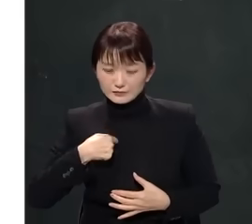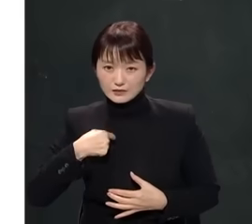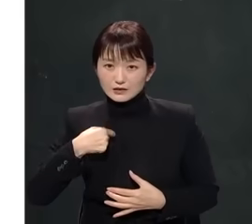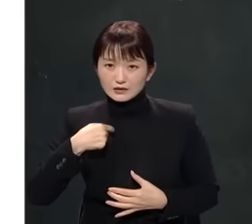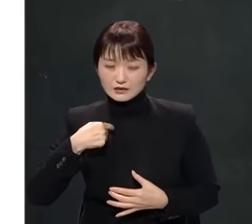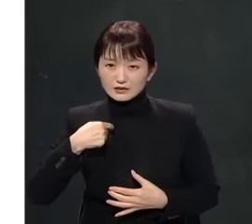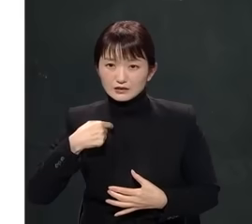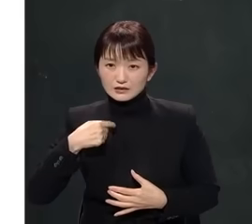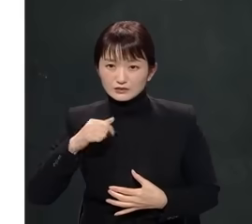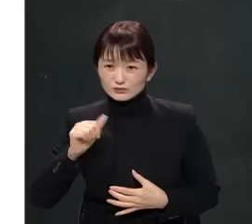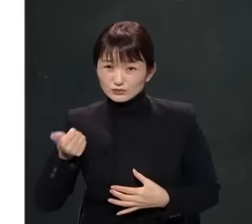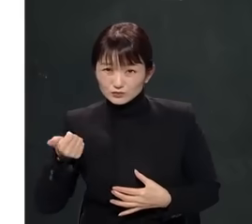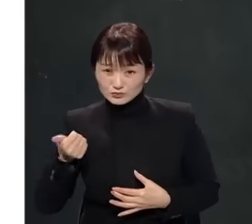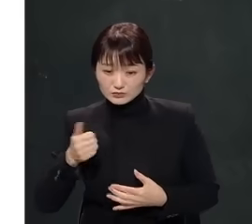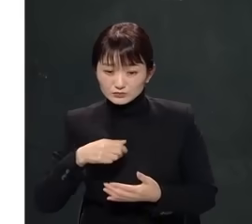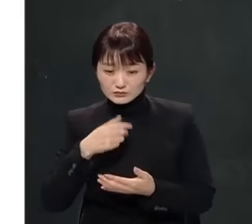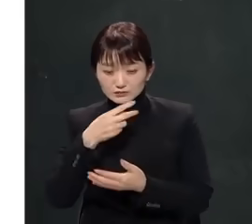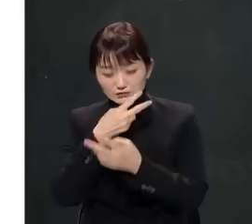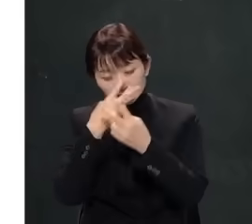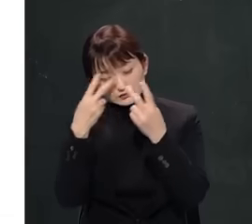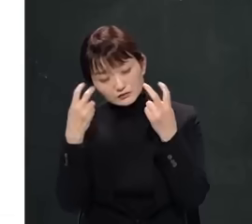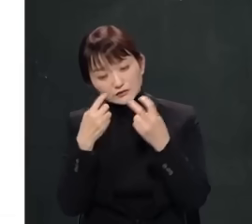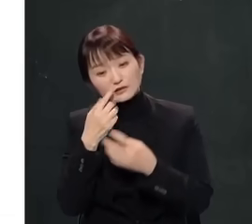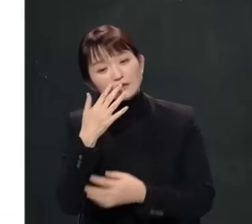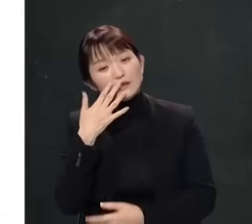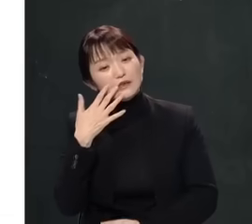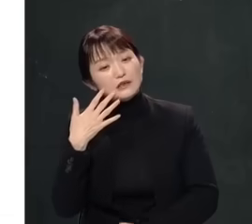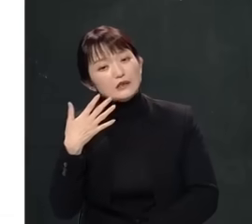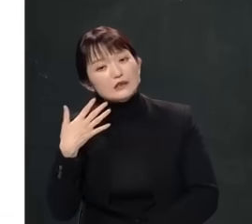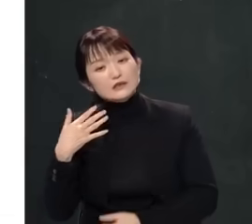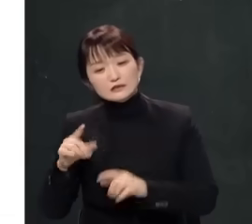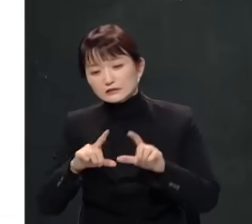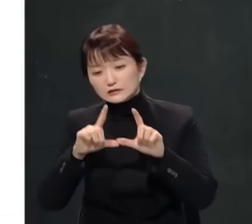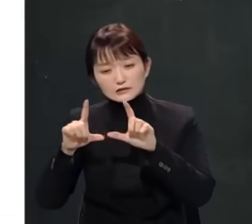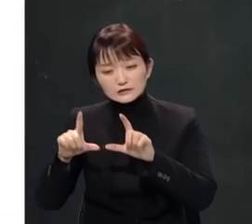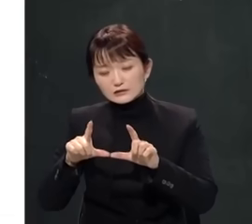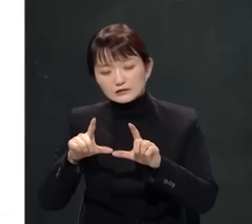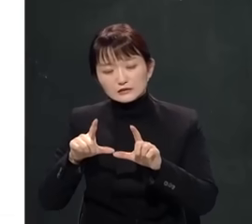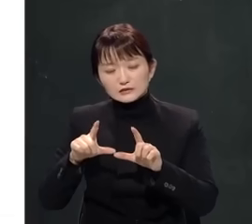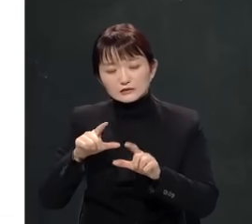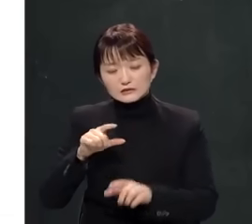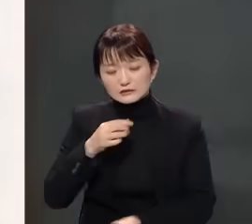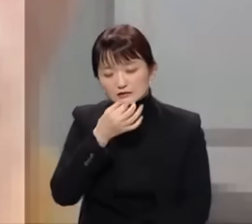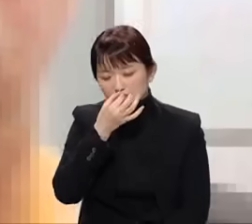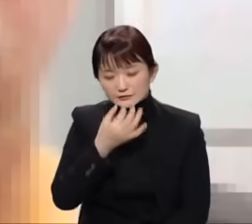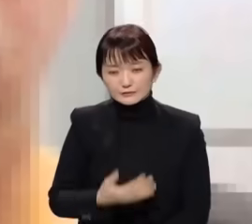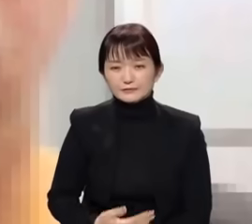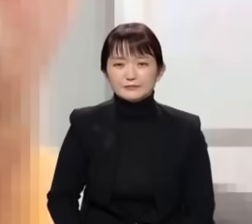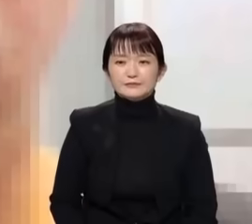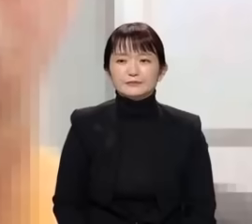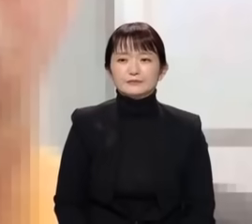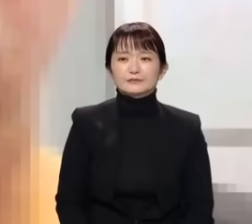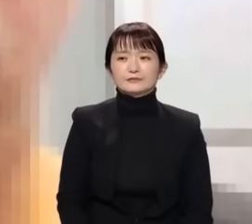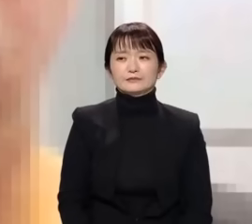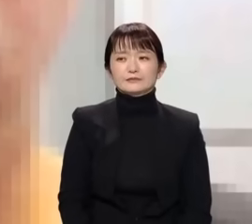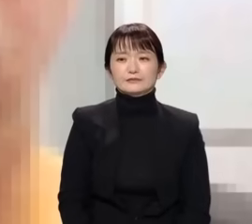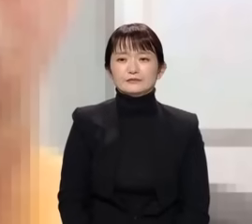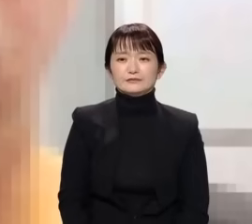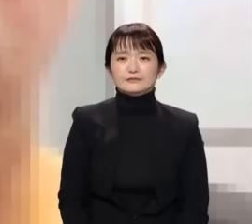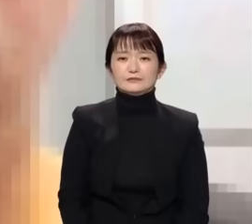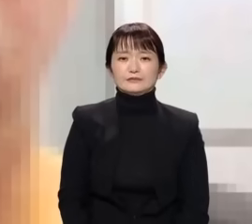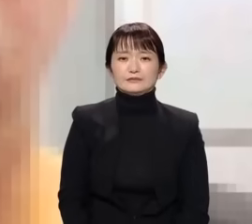주무실 때도 계속 침이 흐르고 이렇게 아이고. 삶의 질 자체가 떨어져 있다고 하는데 참 걱정이 많습니다. 자, 두